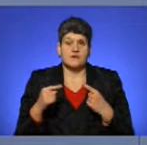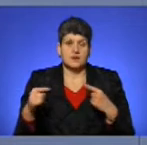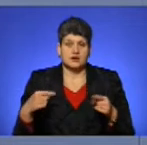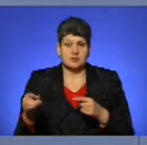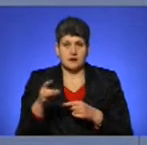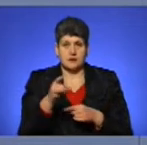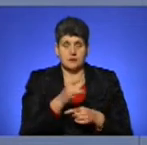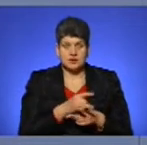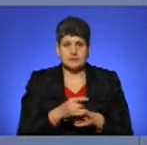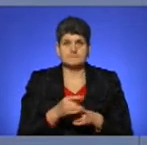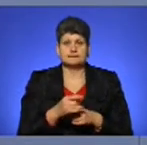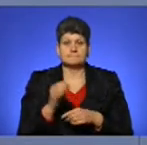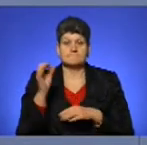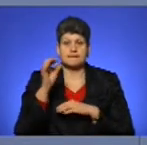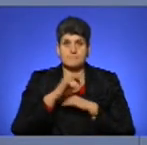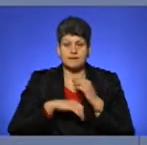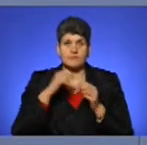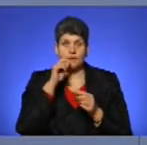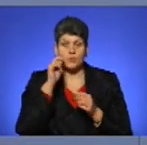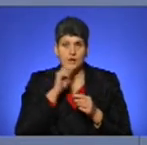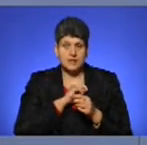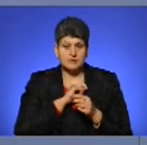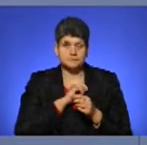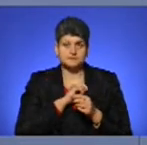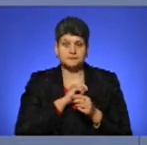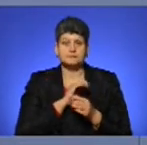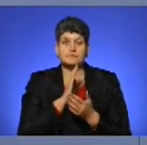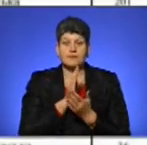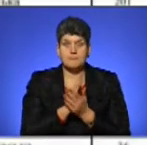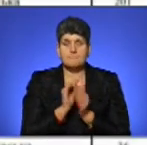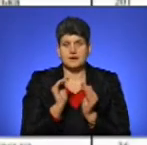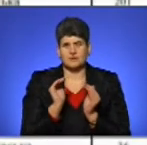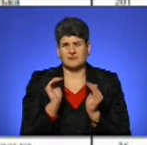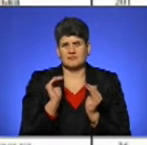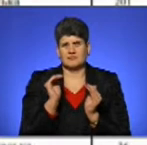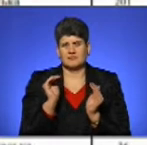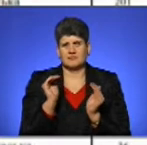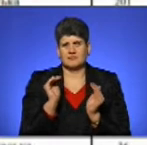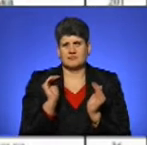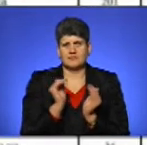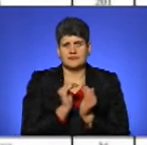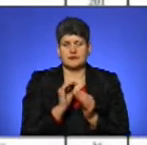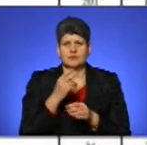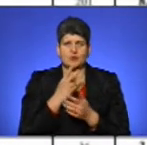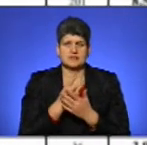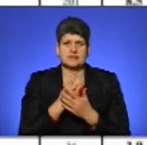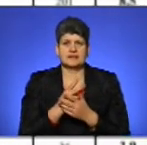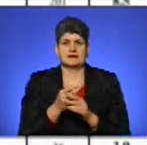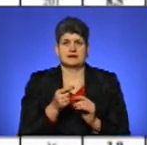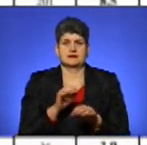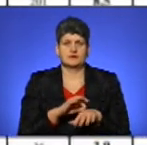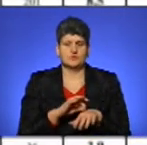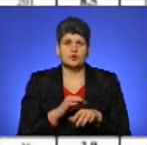регіони Західної України, мають низькі показники інфікованості. В певній